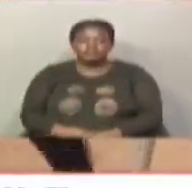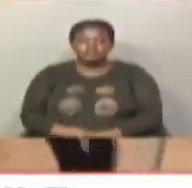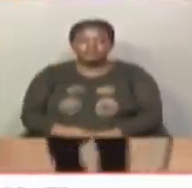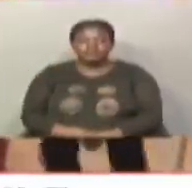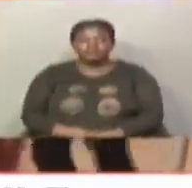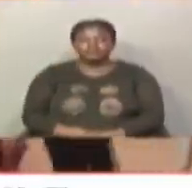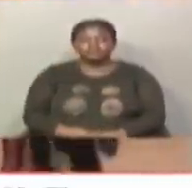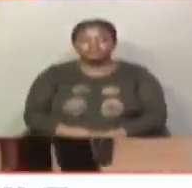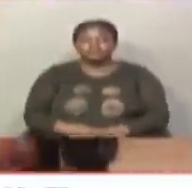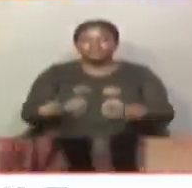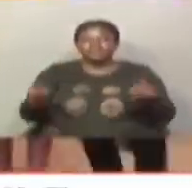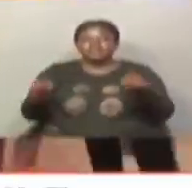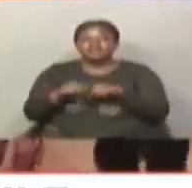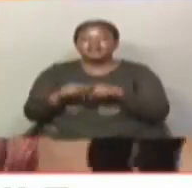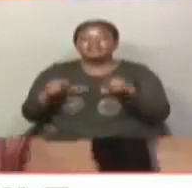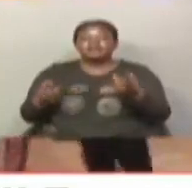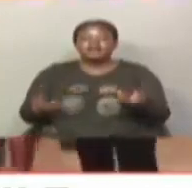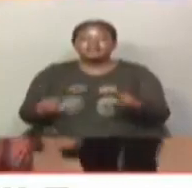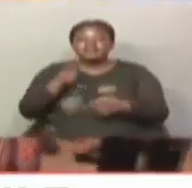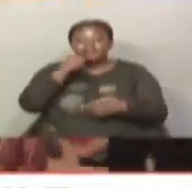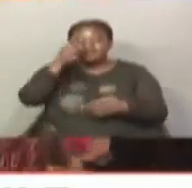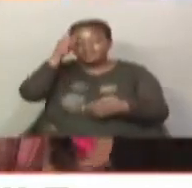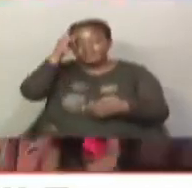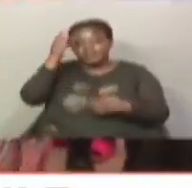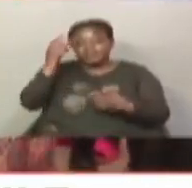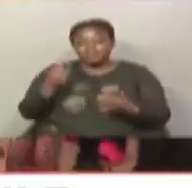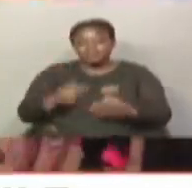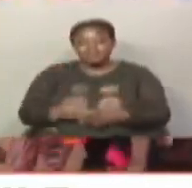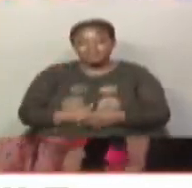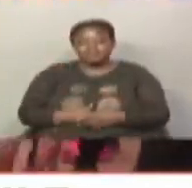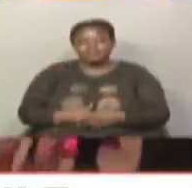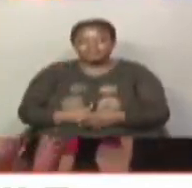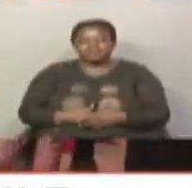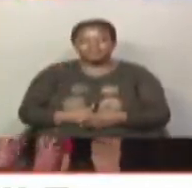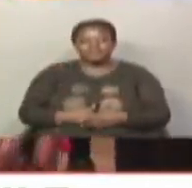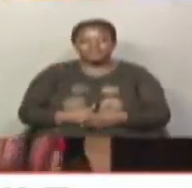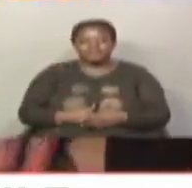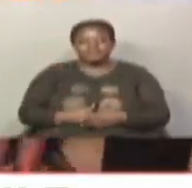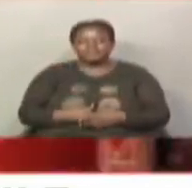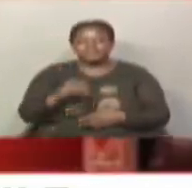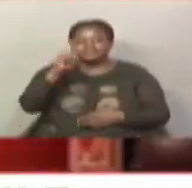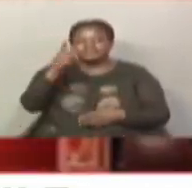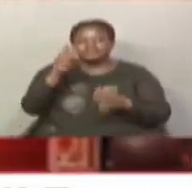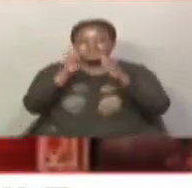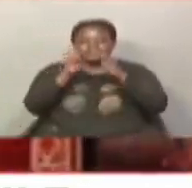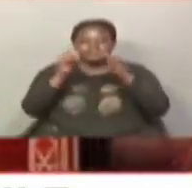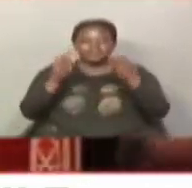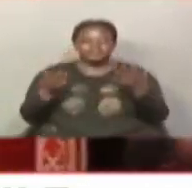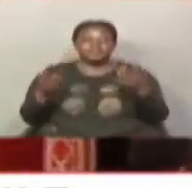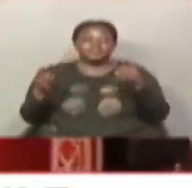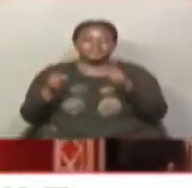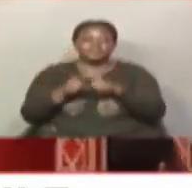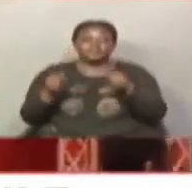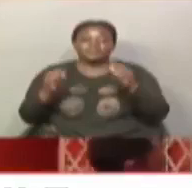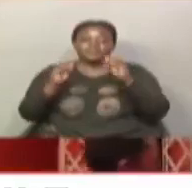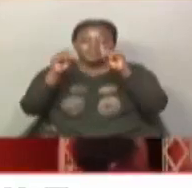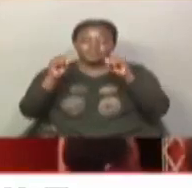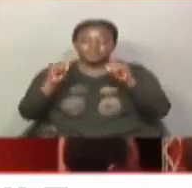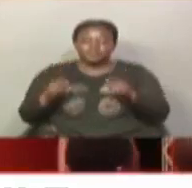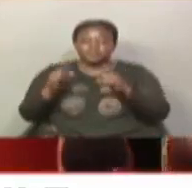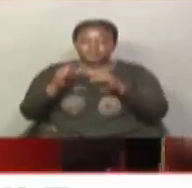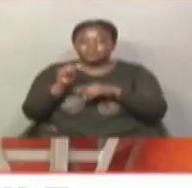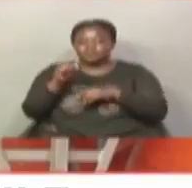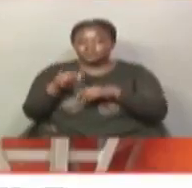batu za baizi nkaka mbana kasitumbana baiti demdele soka tabasigade mwurioko bire mwongo da francis msumisa wichi nechi msa mvalese